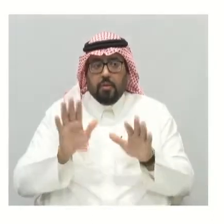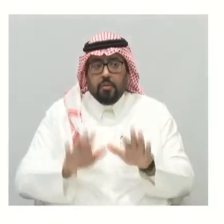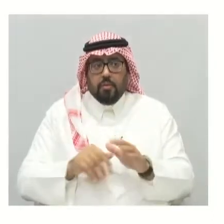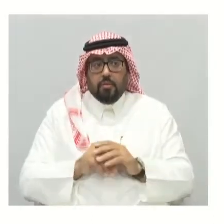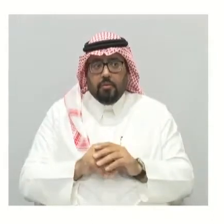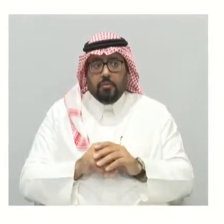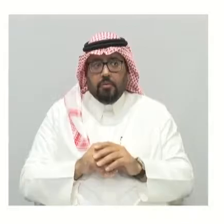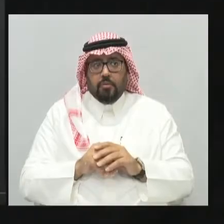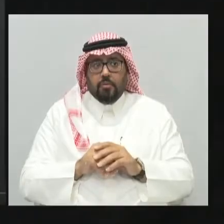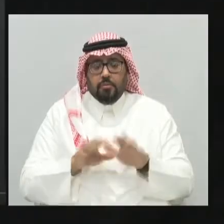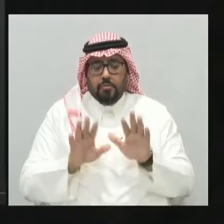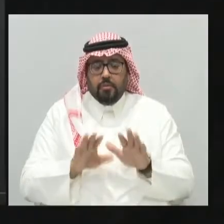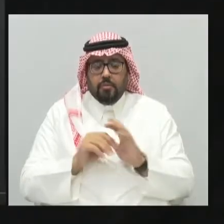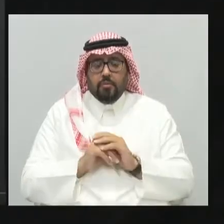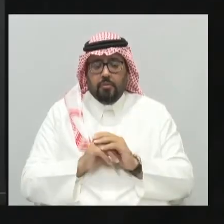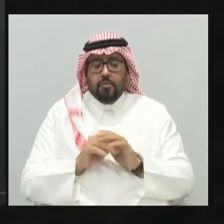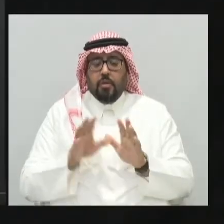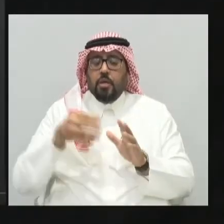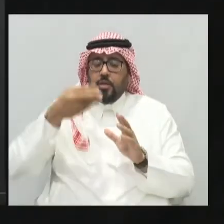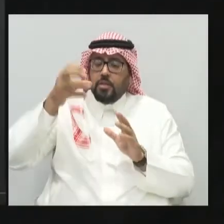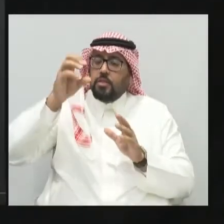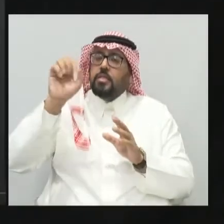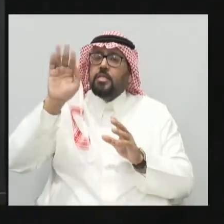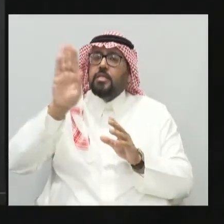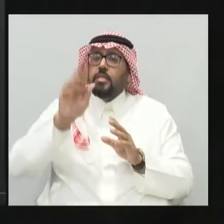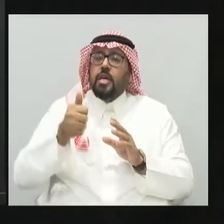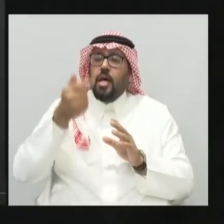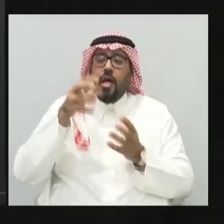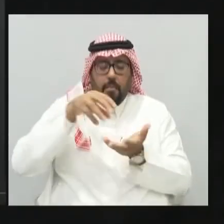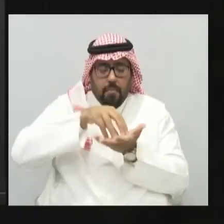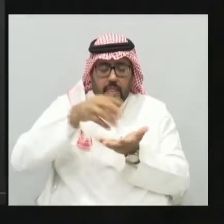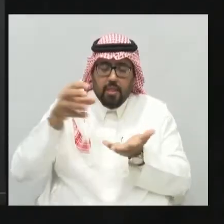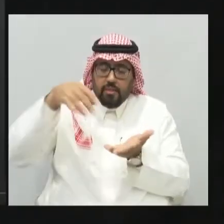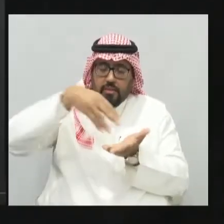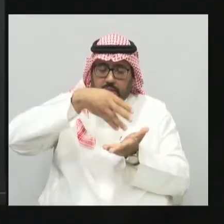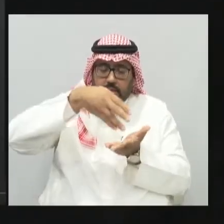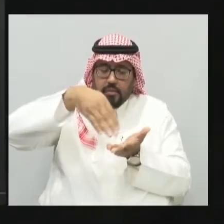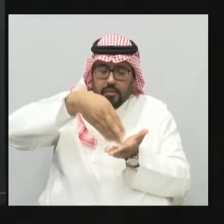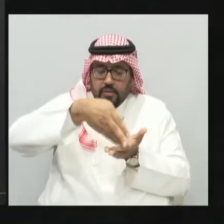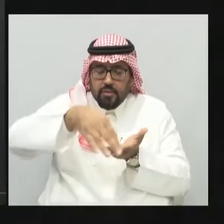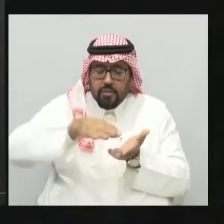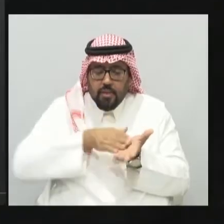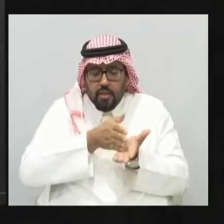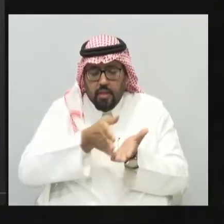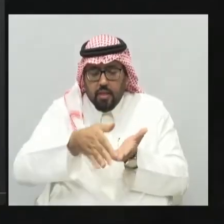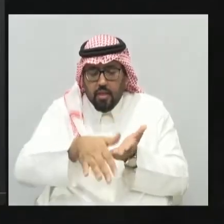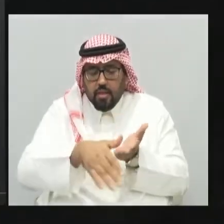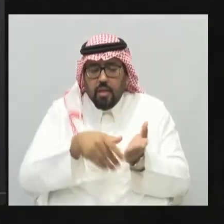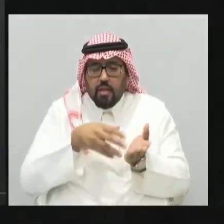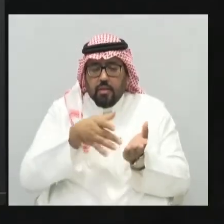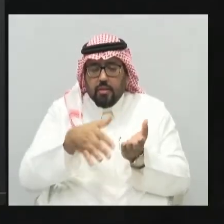بالتاكيد لا السائل يكون في منطقه معينه يسيل فيه يتحرك